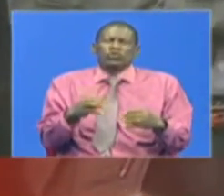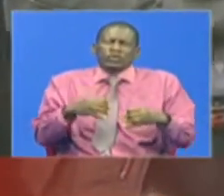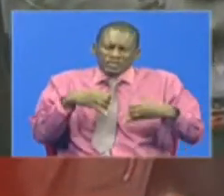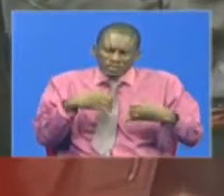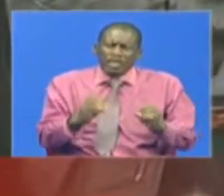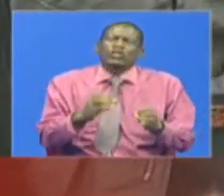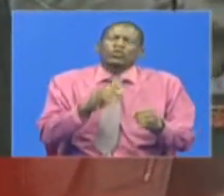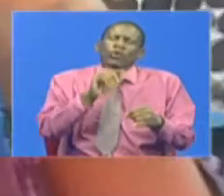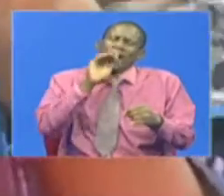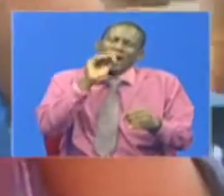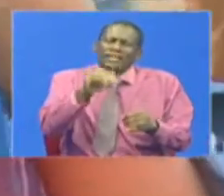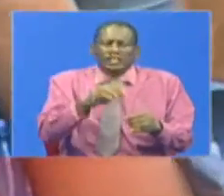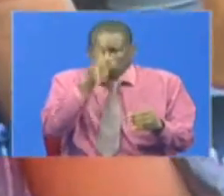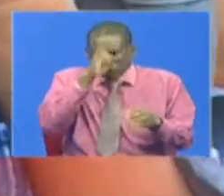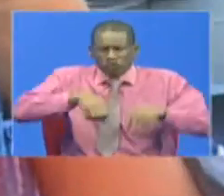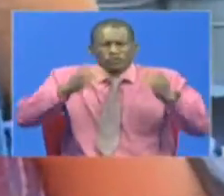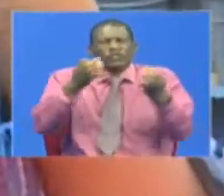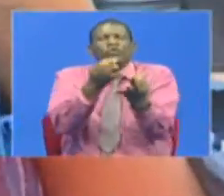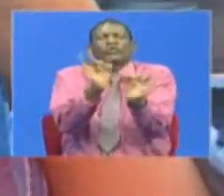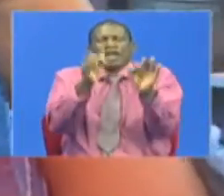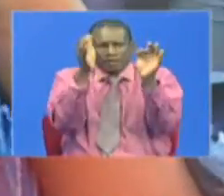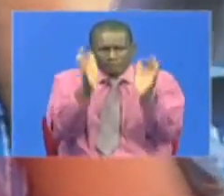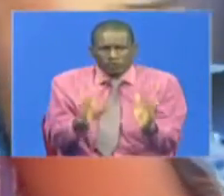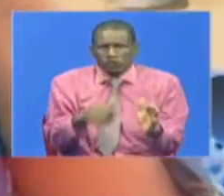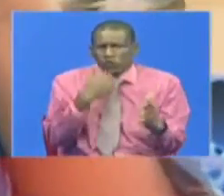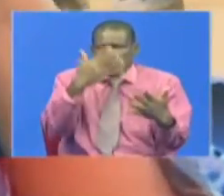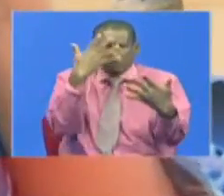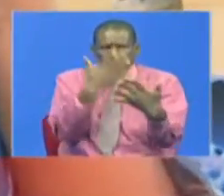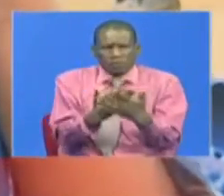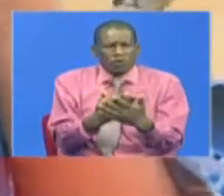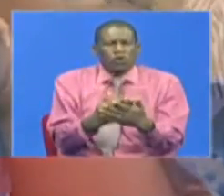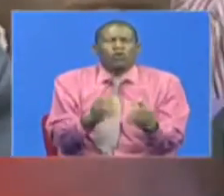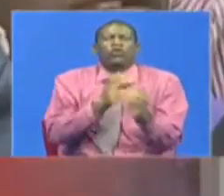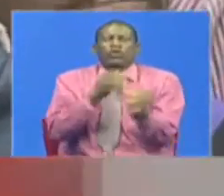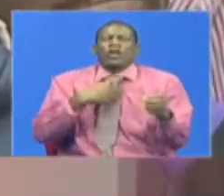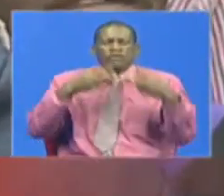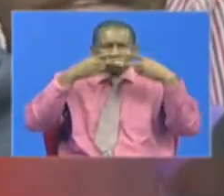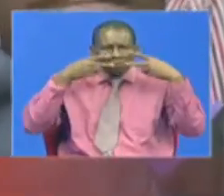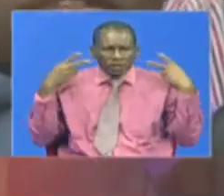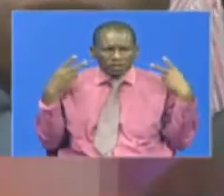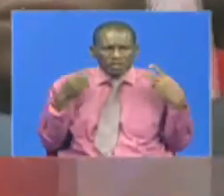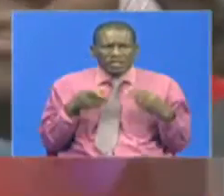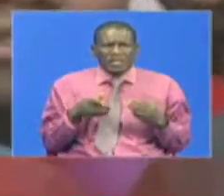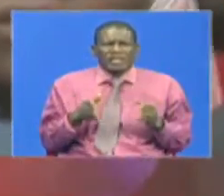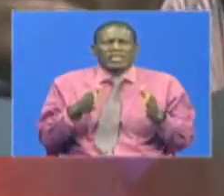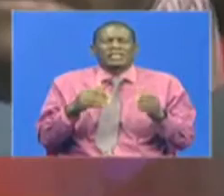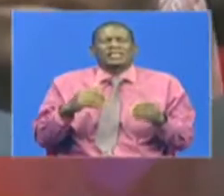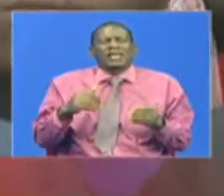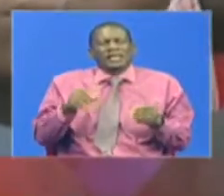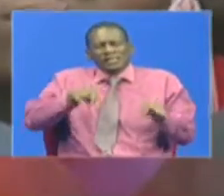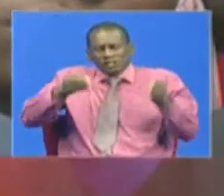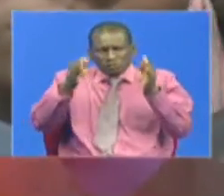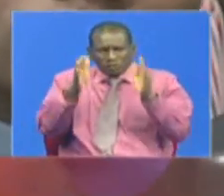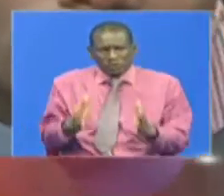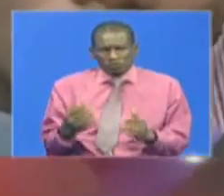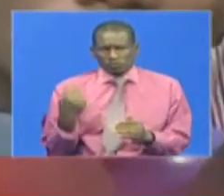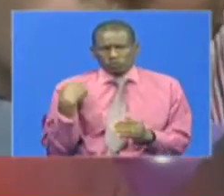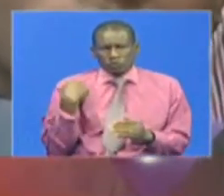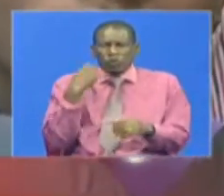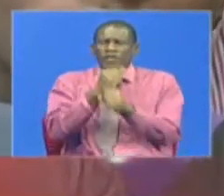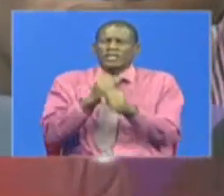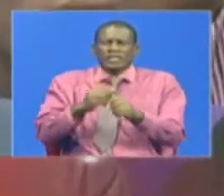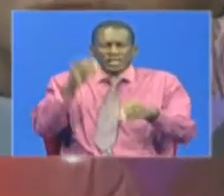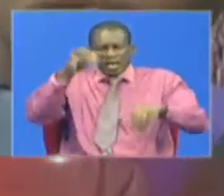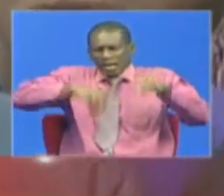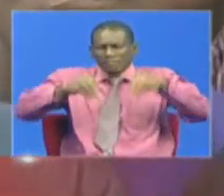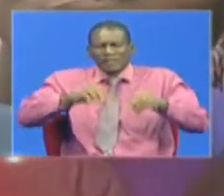kumwachilia jamaa aliyekuwa amekamatwa kwa kukosa kitambaa cha kufunika pua na mdomo. Ni mtu mwenye ni mgonjwa, juzi tumefanyia harambee, ni